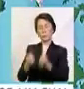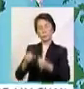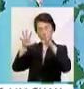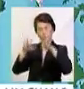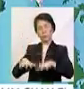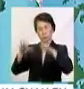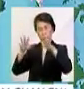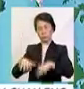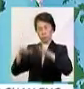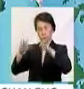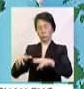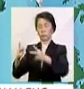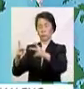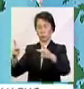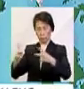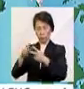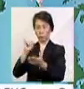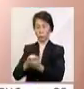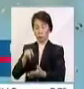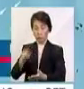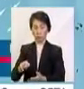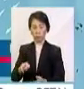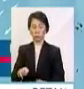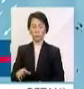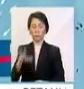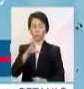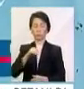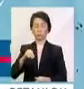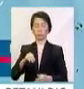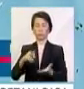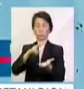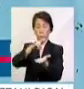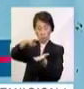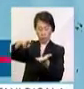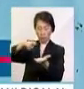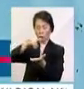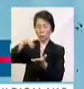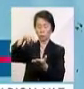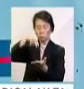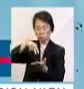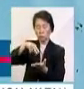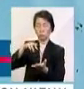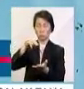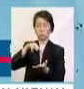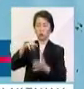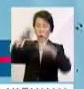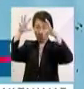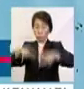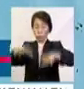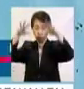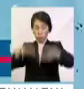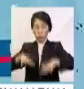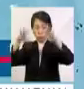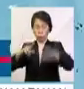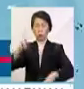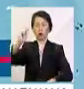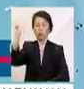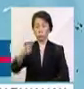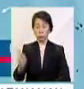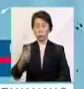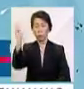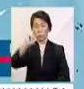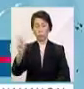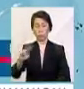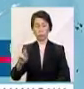di kawasan yang tersebut. Melalui paparan imej kamera radar juga, dapat kita perhatikan hujan lebat dan ribut petir yang